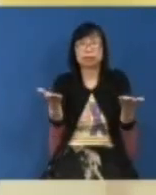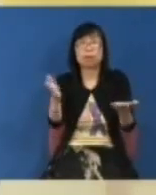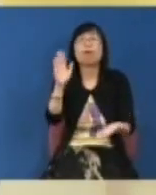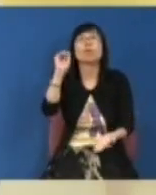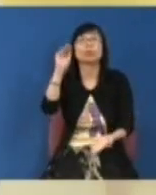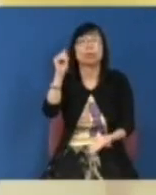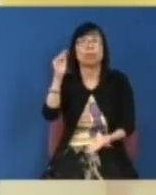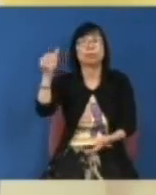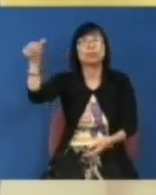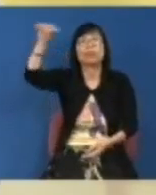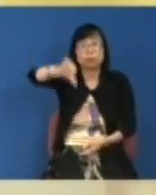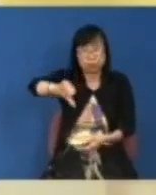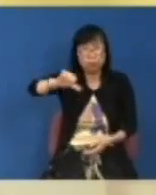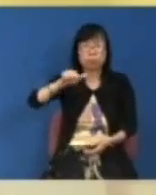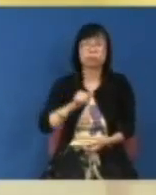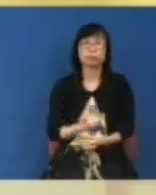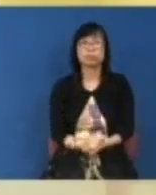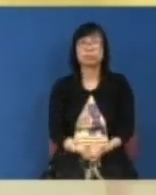落台嘅喎，係咪啊？